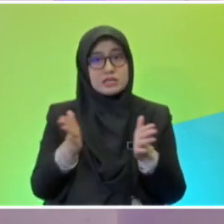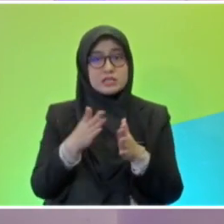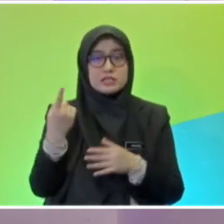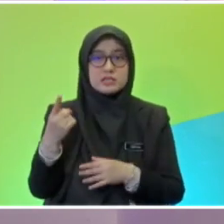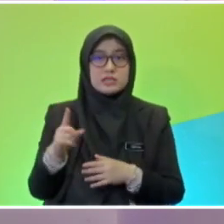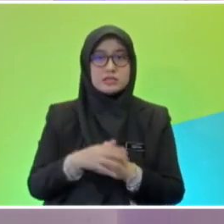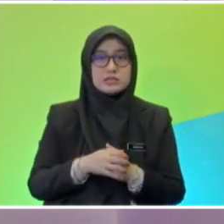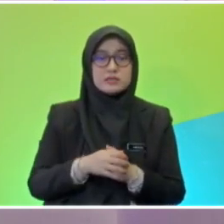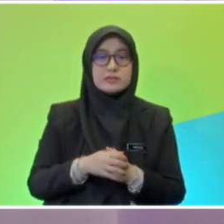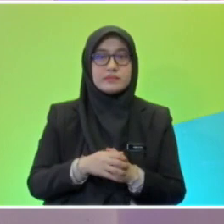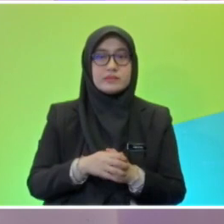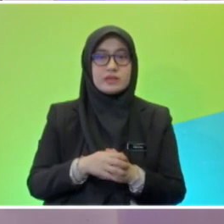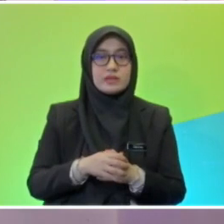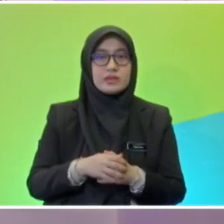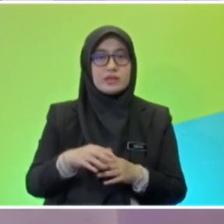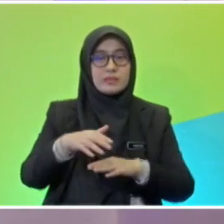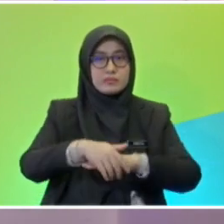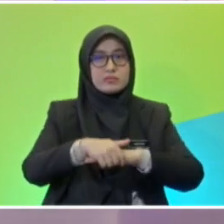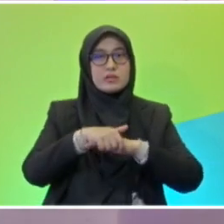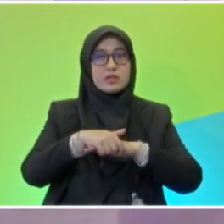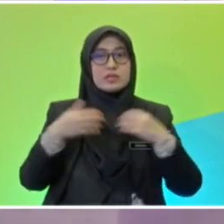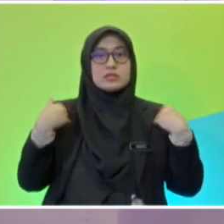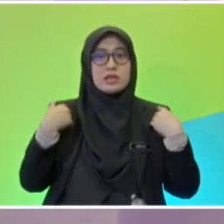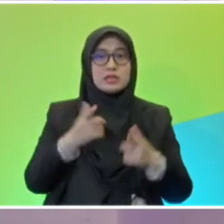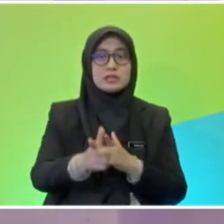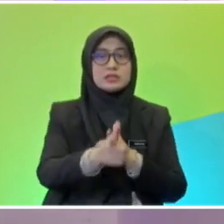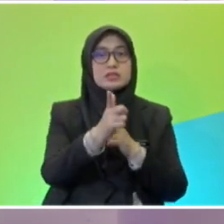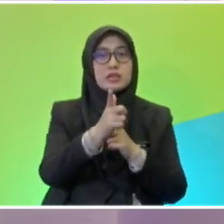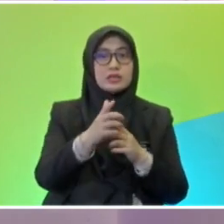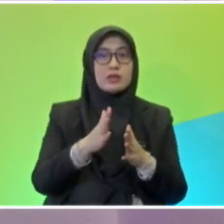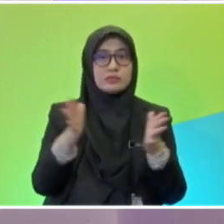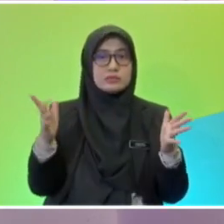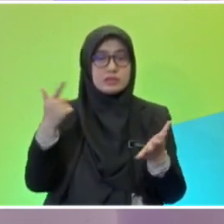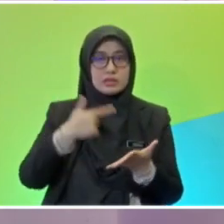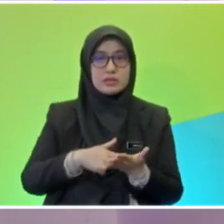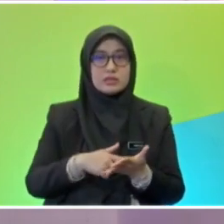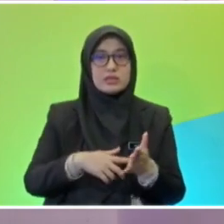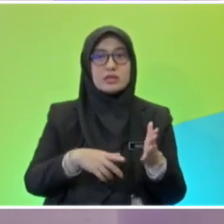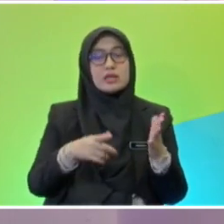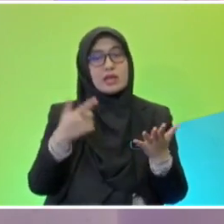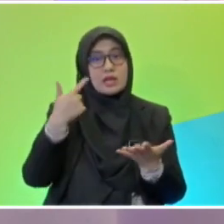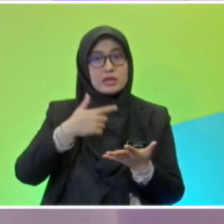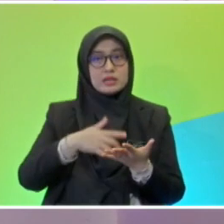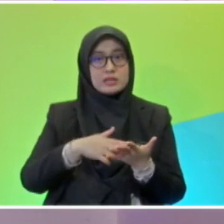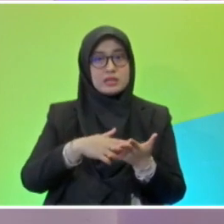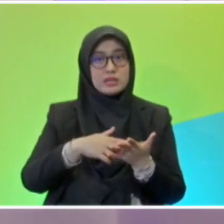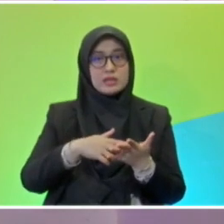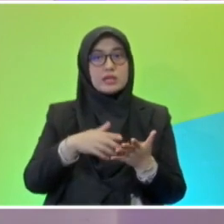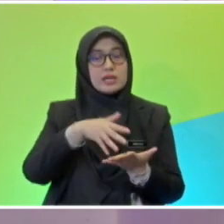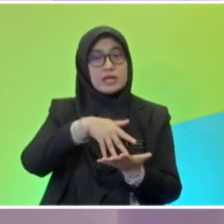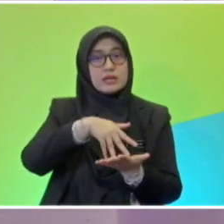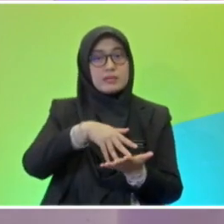kemudian kelemahan strategi itu juga tidak ada strategi kita hanya berpegang pada satu atau dua setiji sedangkan mereka menggunakan